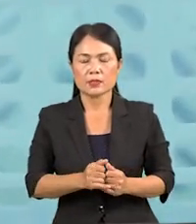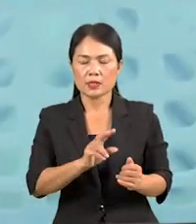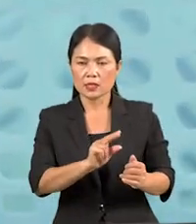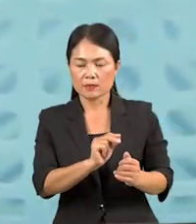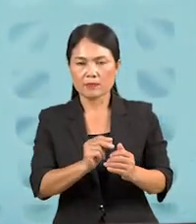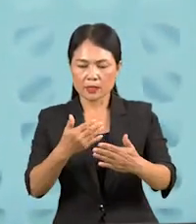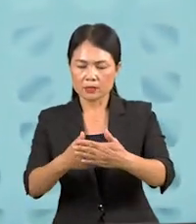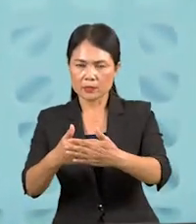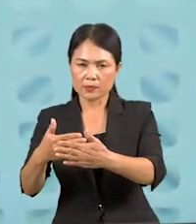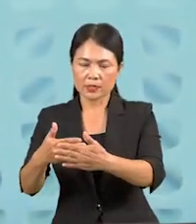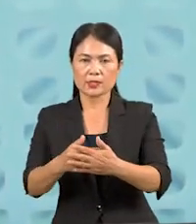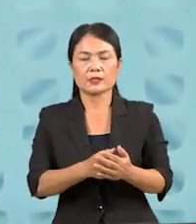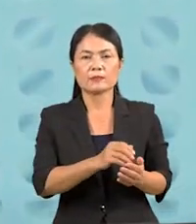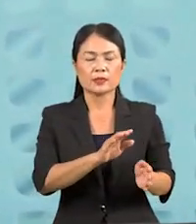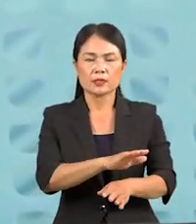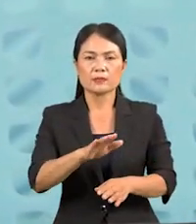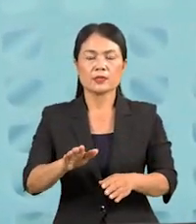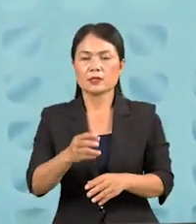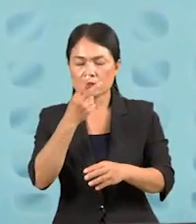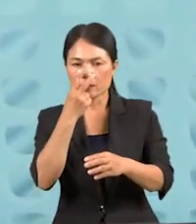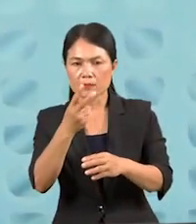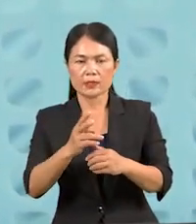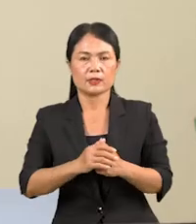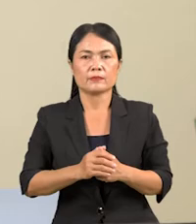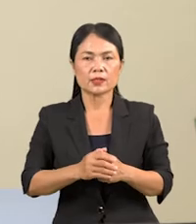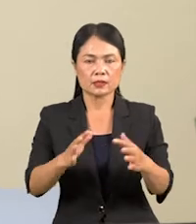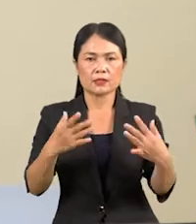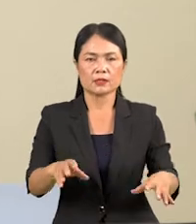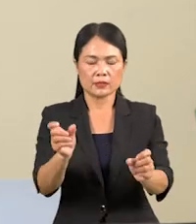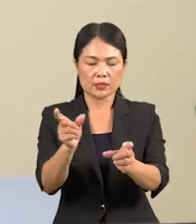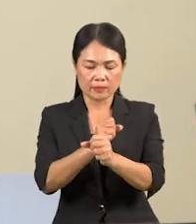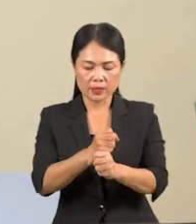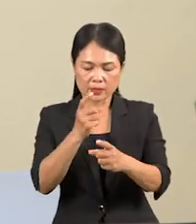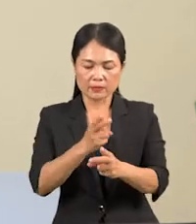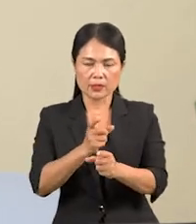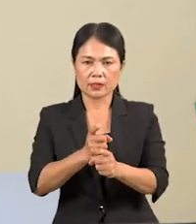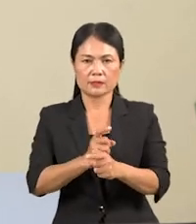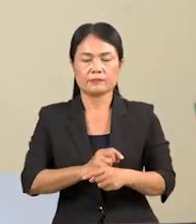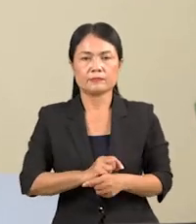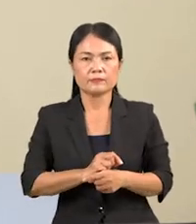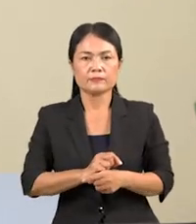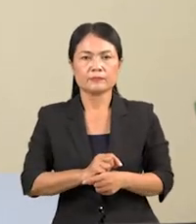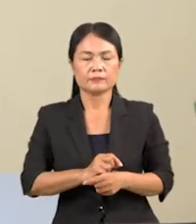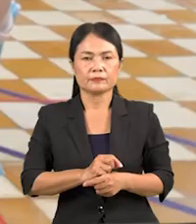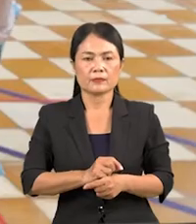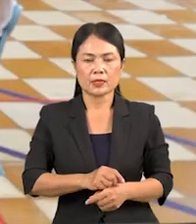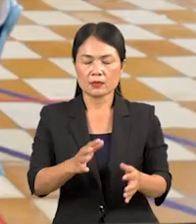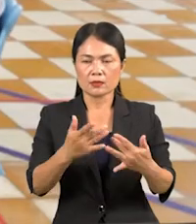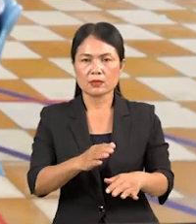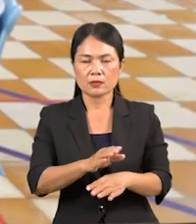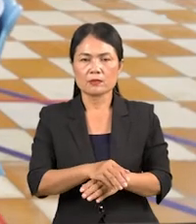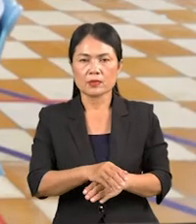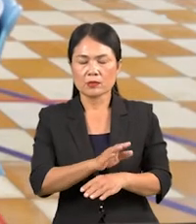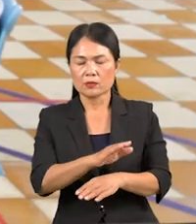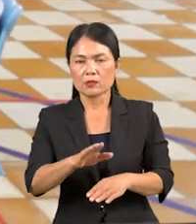ជាប់គ្នាណាកូនណាជាប់គ្នាអញ្ចឹងណាកូនមើលហើយឲ្យបានត្រឹមត្រូវបានទេហើយនៅពេលហើយកូន